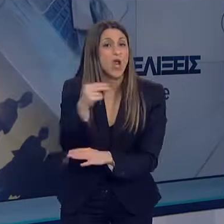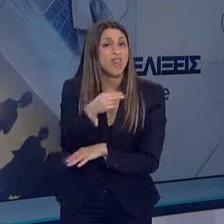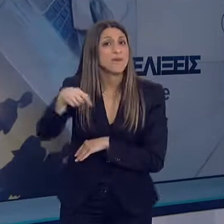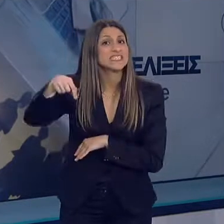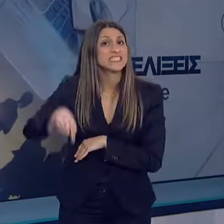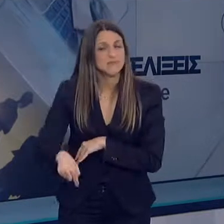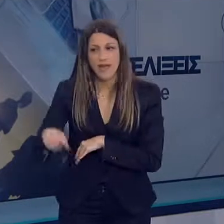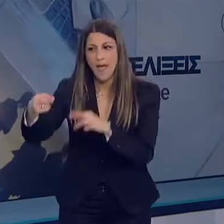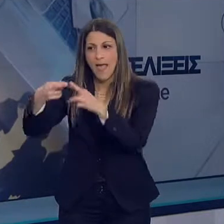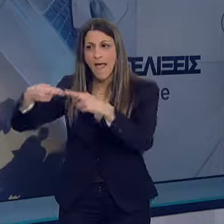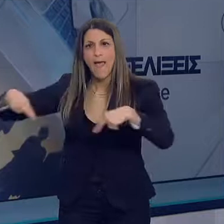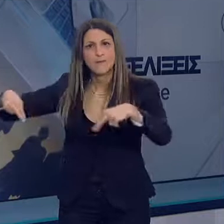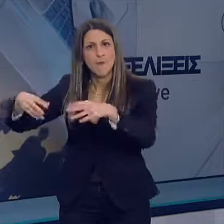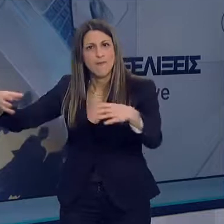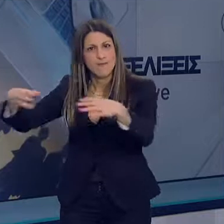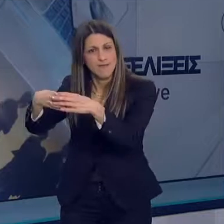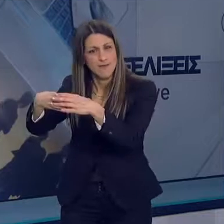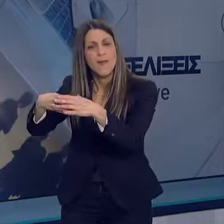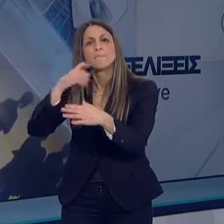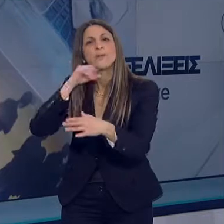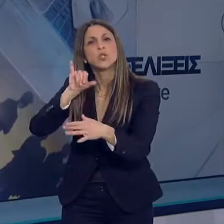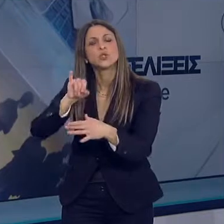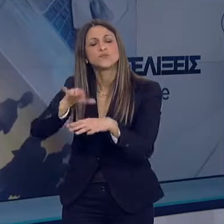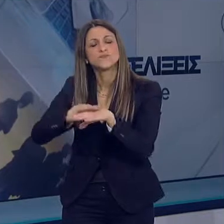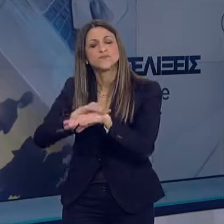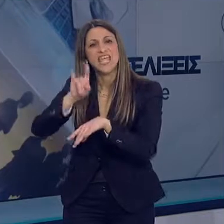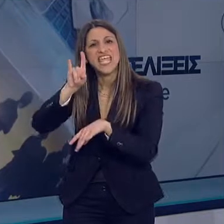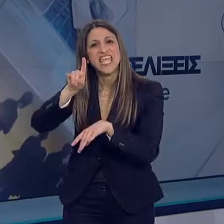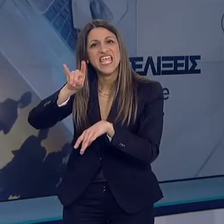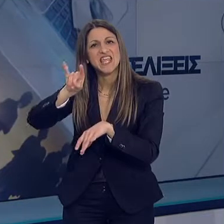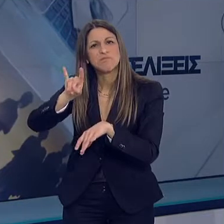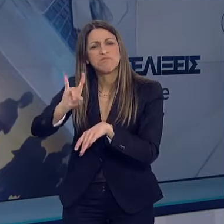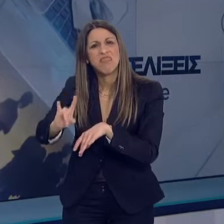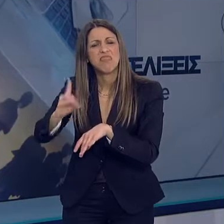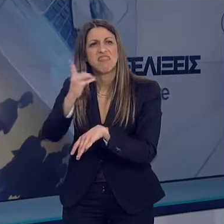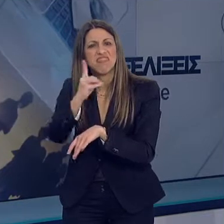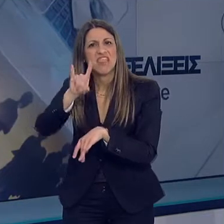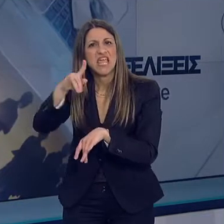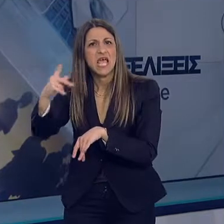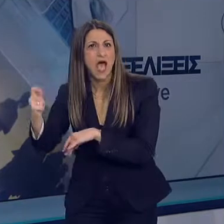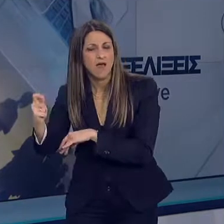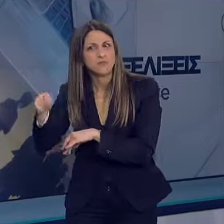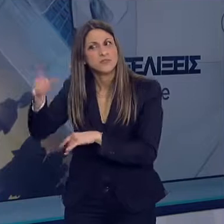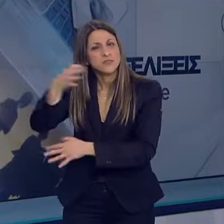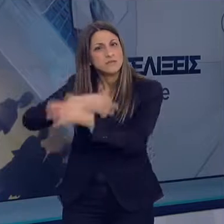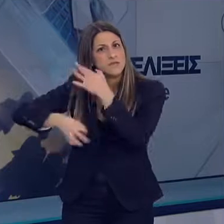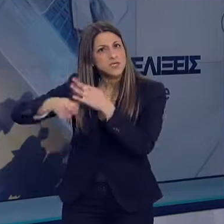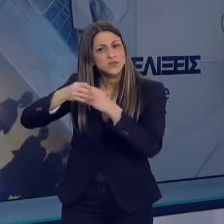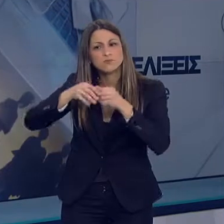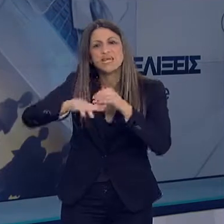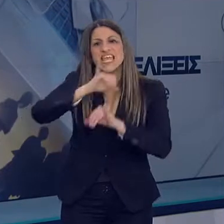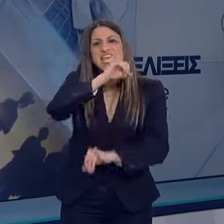μας παρουσίασαν μέλη της ΙΔΙΚΑ την πλατφόρμα στην οποία θα καταγράφονται οι πληροφορίες και για τους Έλληνες ασθενείς